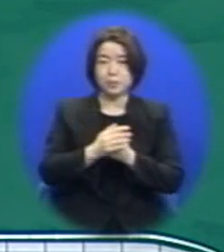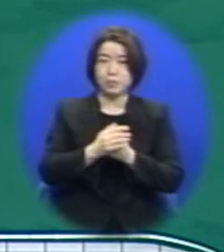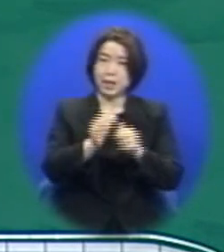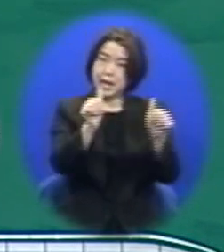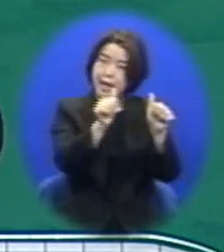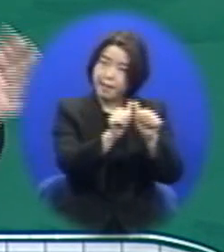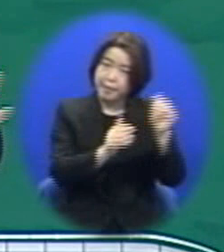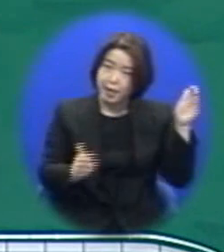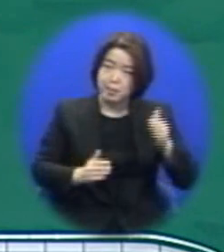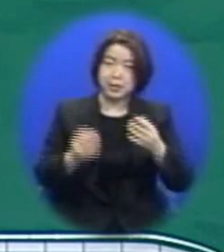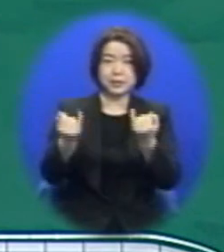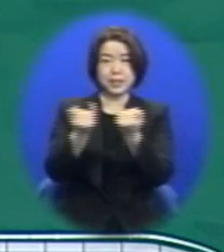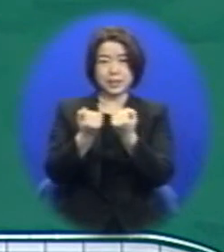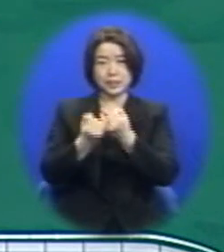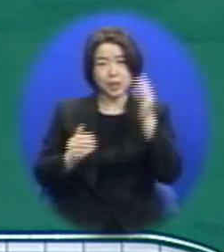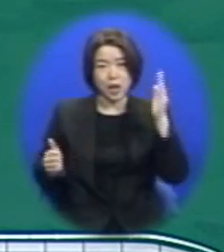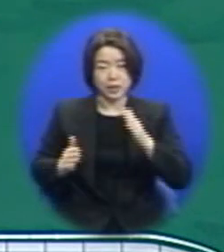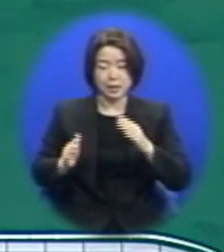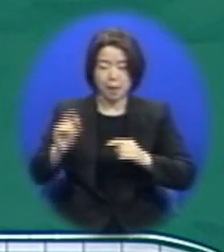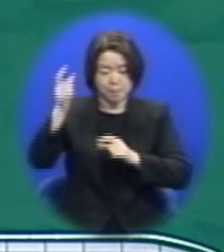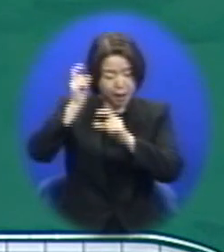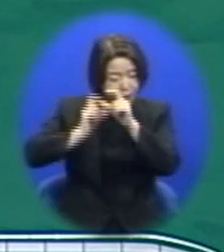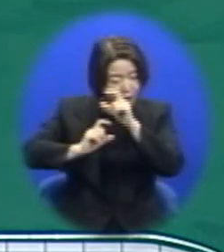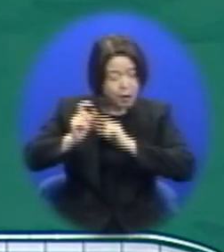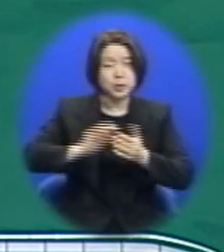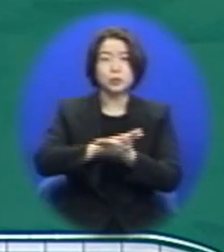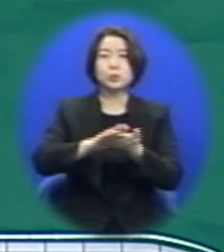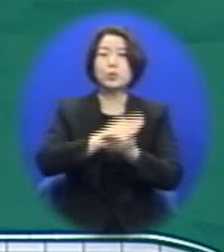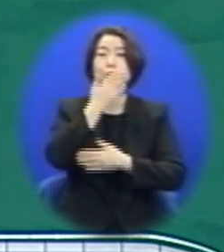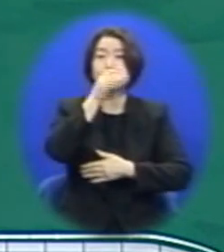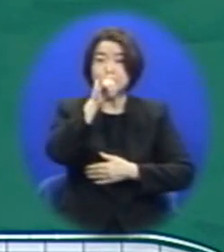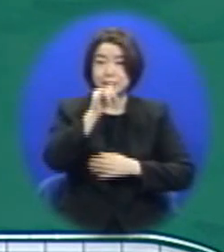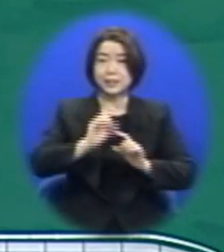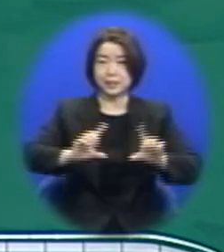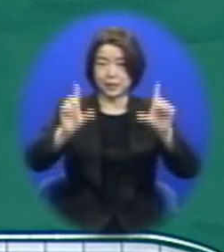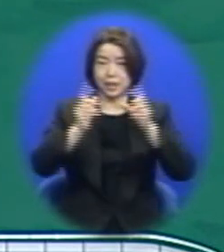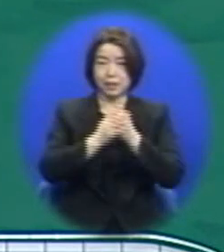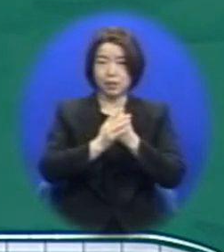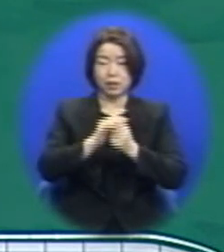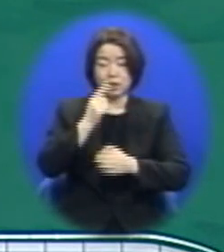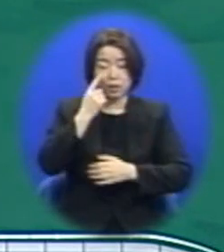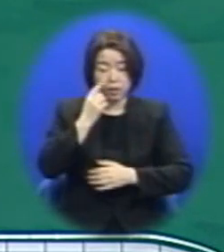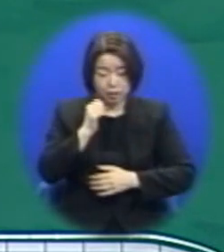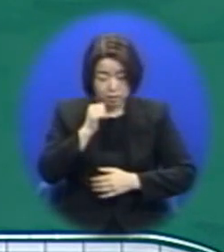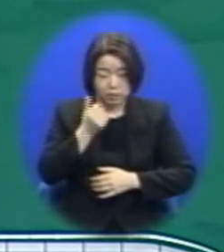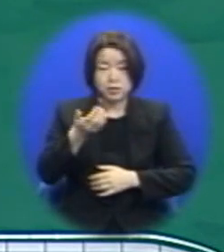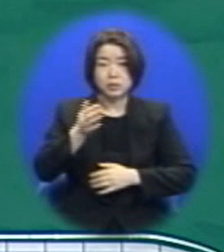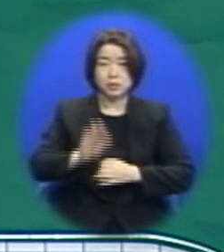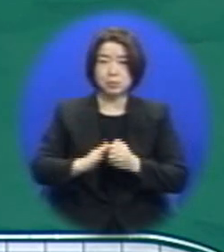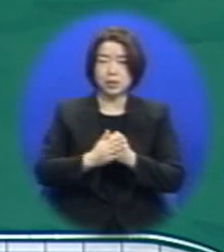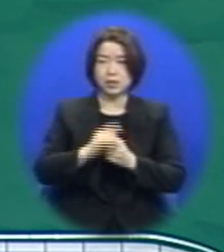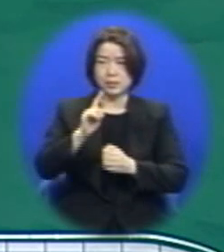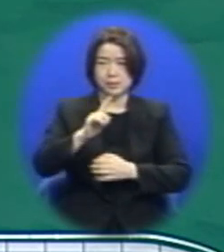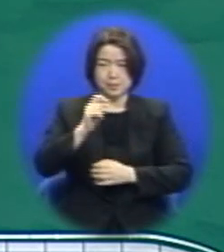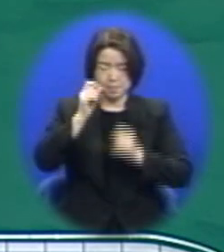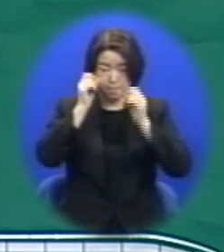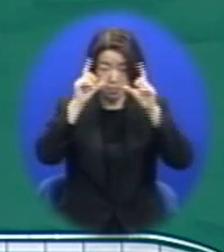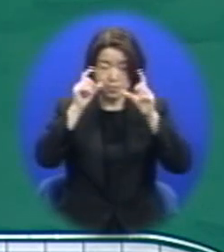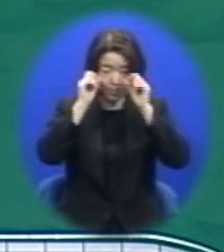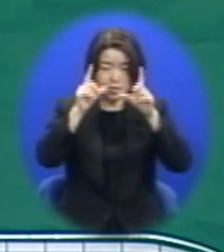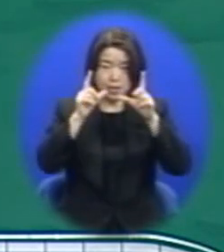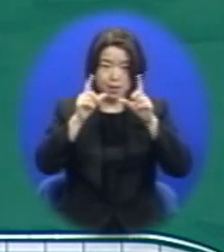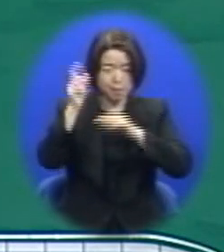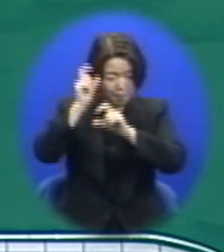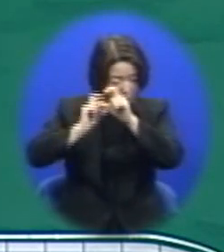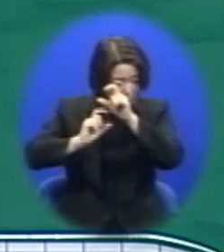남학생, 여학생들끼리 밤샐 수 있는 날이었어요. 하여튼 그 졸리는데도 무슨 사명감을 가지고 그날은 하여튼